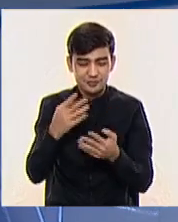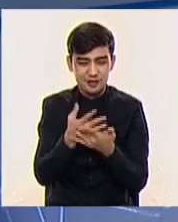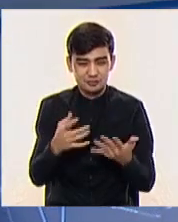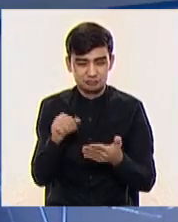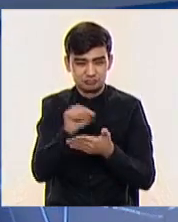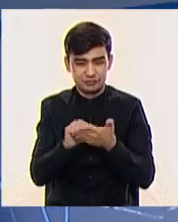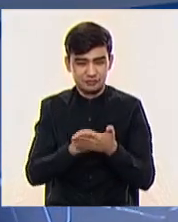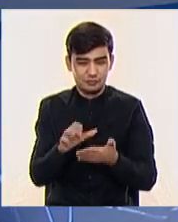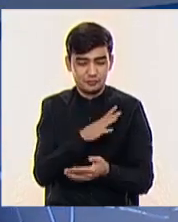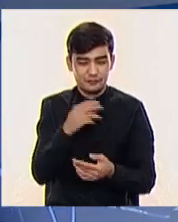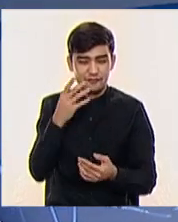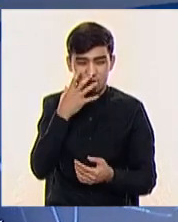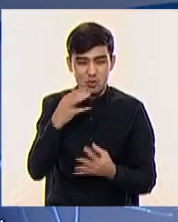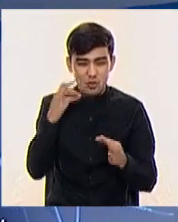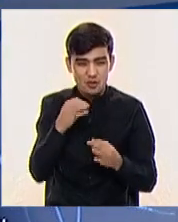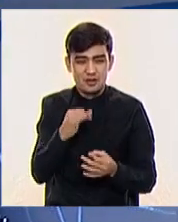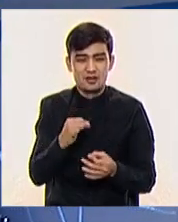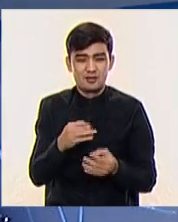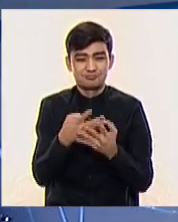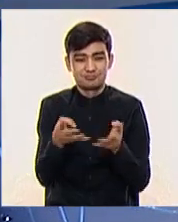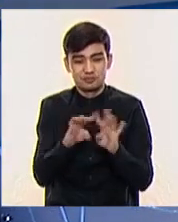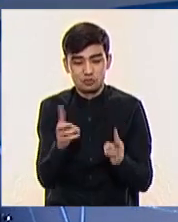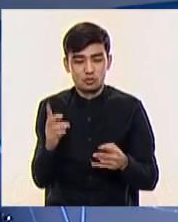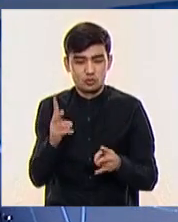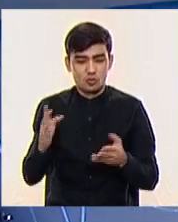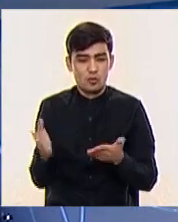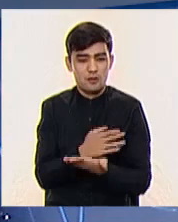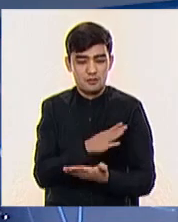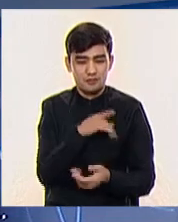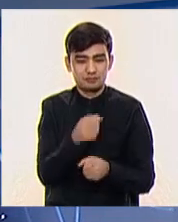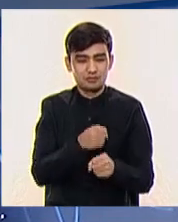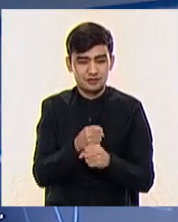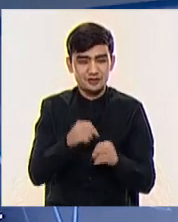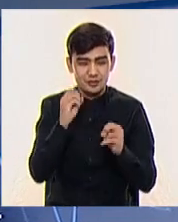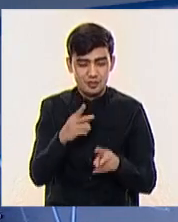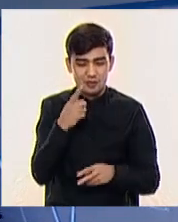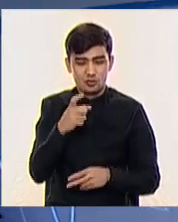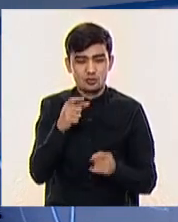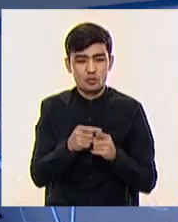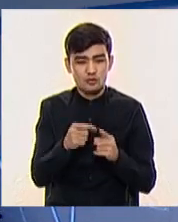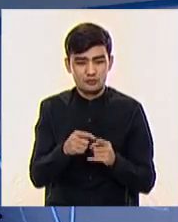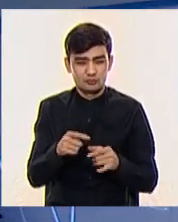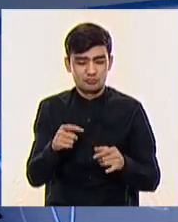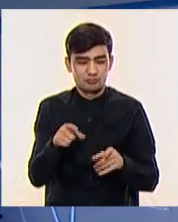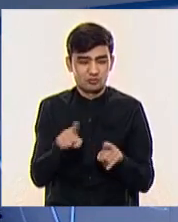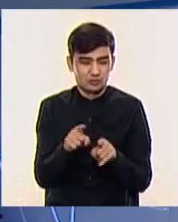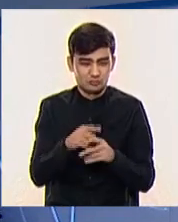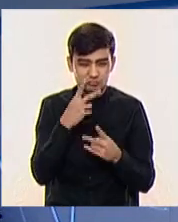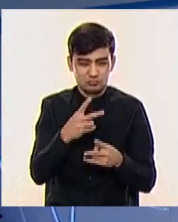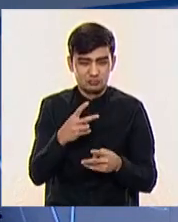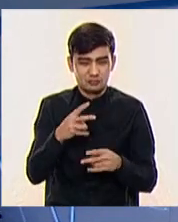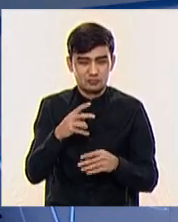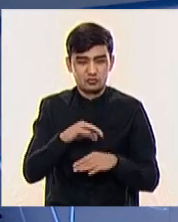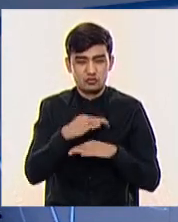умерших. Кто-то убрал еще и оградки. Позже выяснилось, что все эти действия, на ум приходит только одно слово, кощунственные, были выполнены